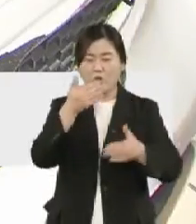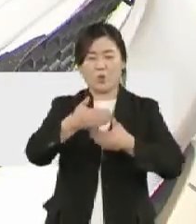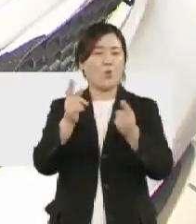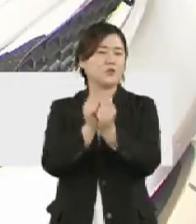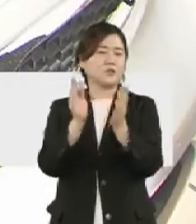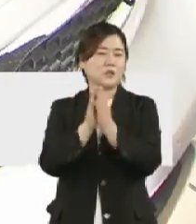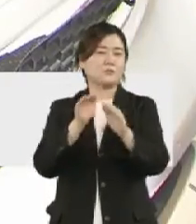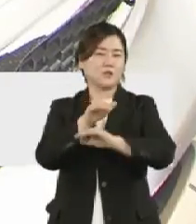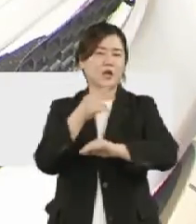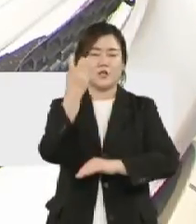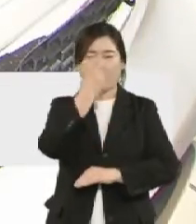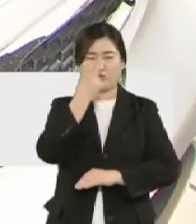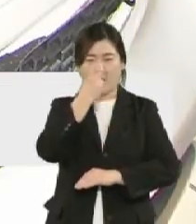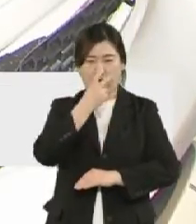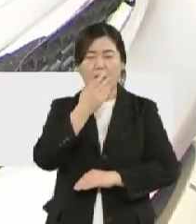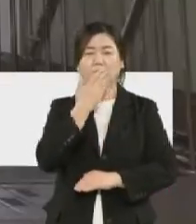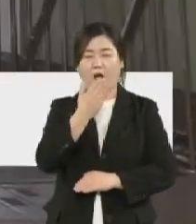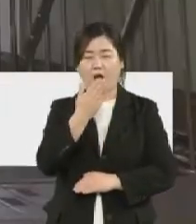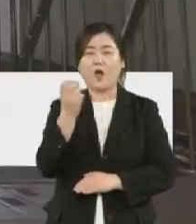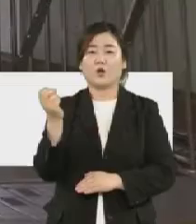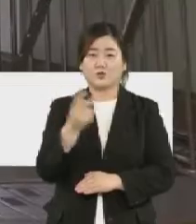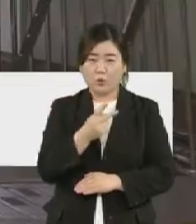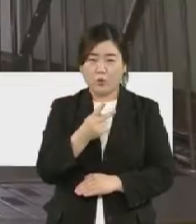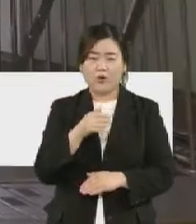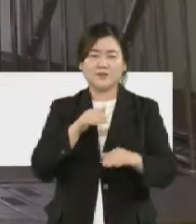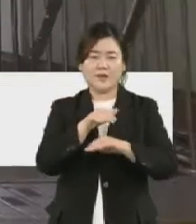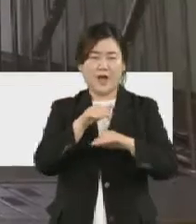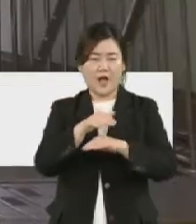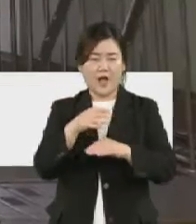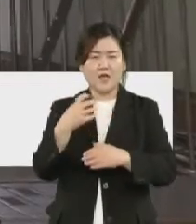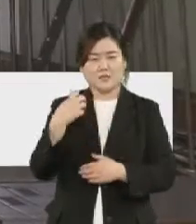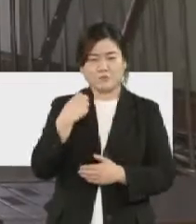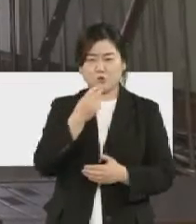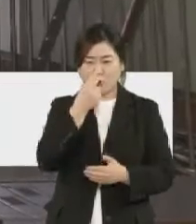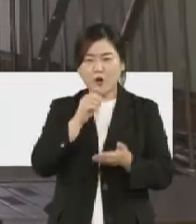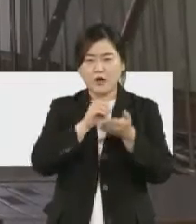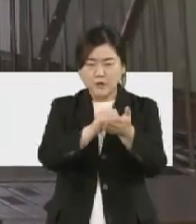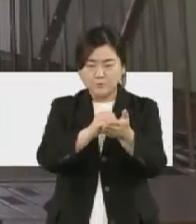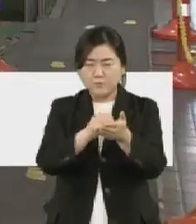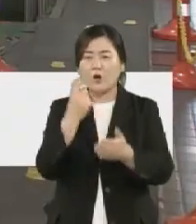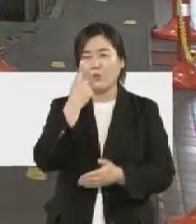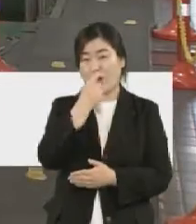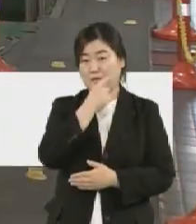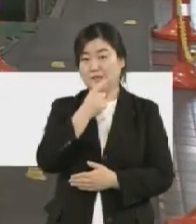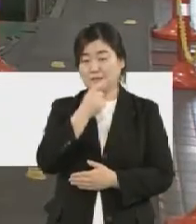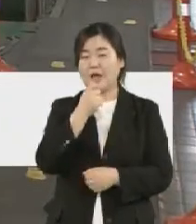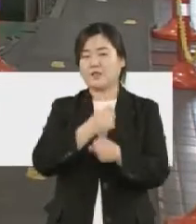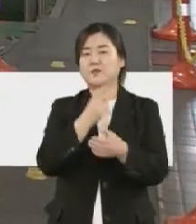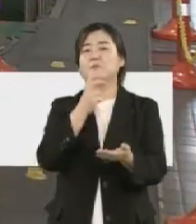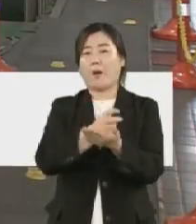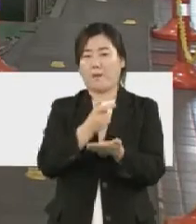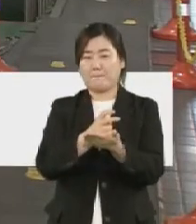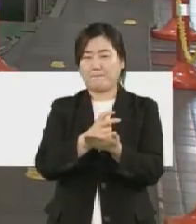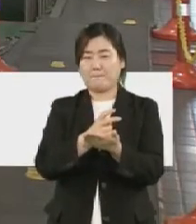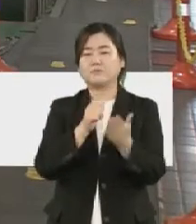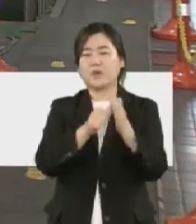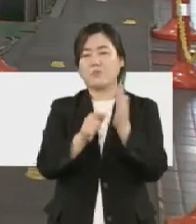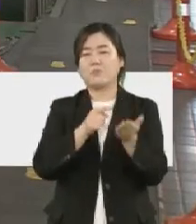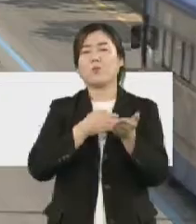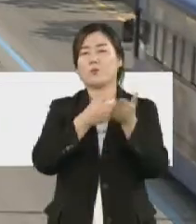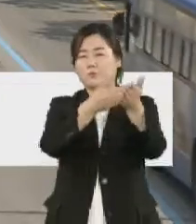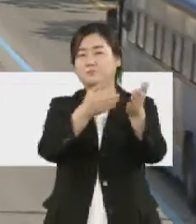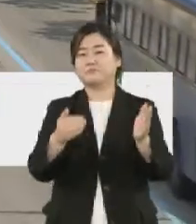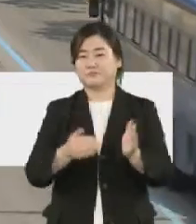직접 자동차를 검사할 수 있도록 하고 자동차 의무보험 가입 여부를 확인할 수 있는 법안을 대표발의